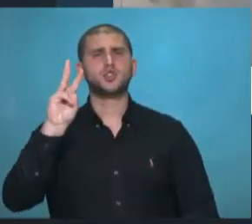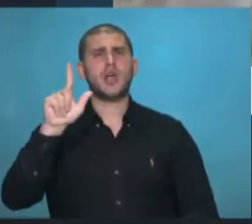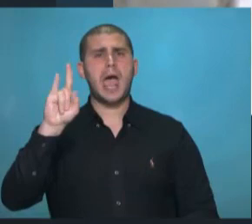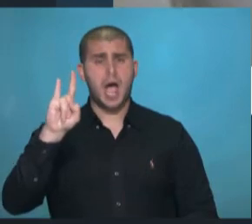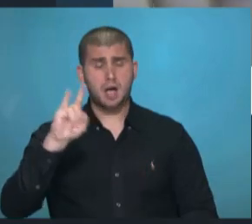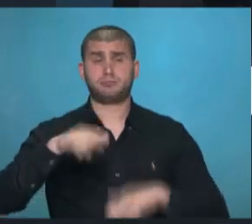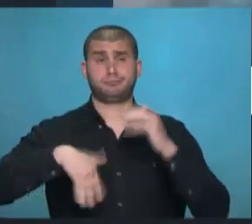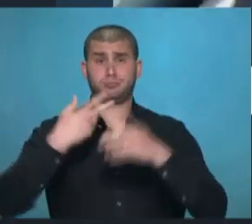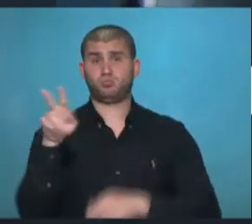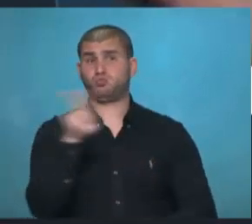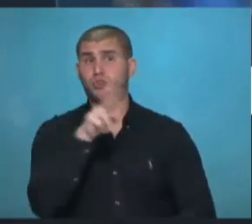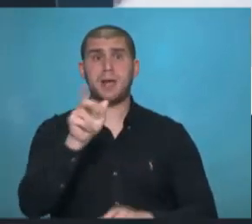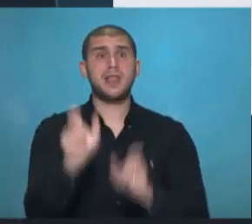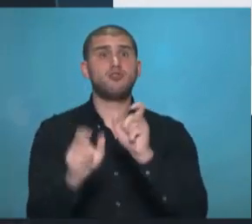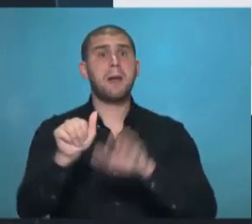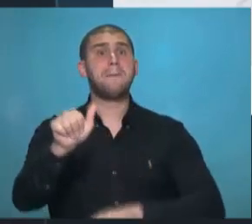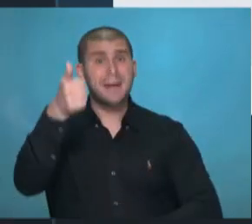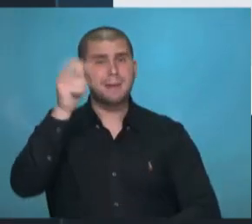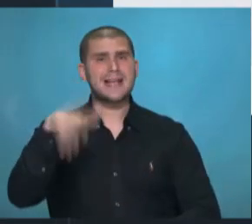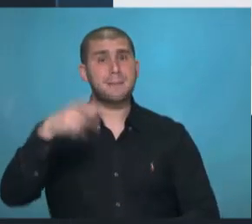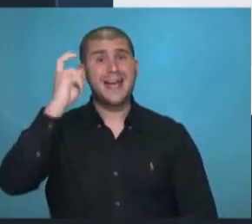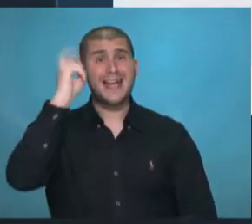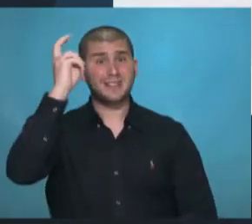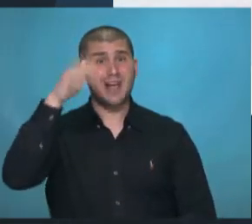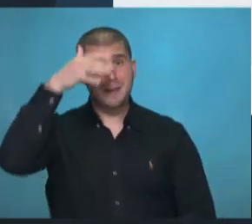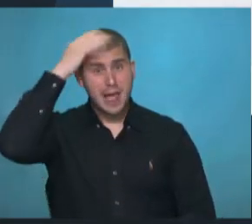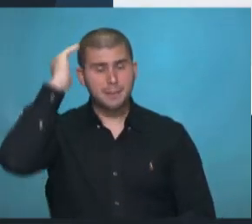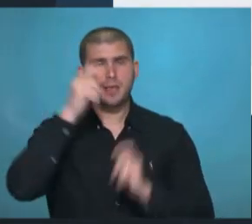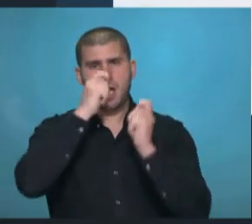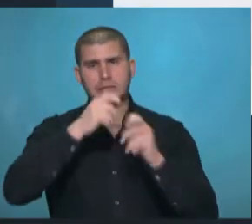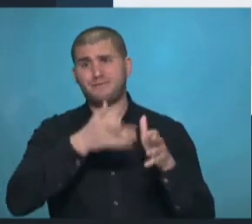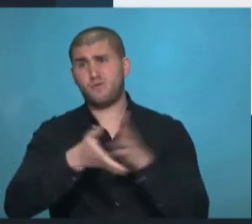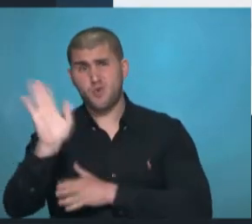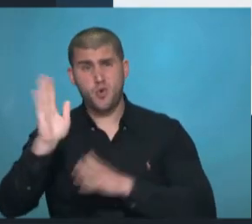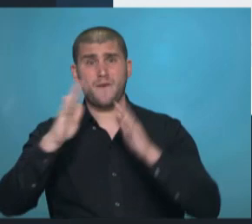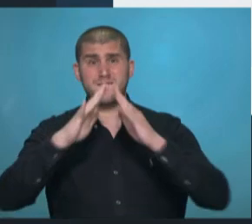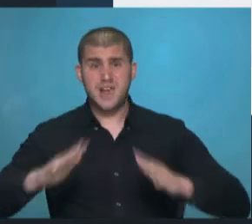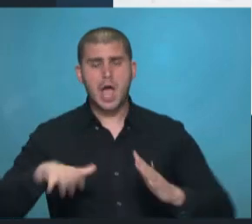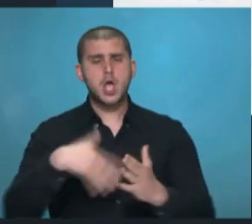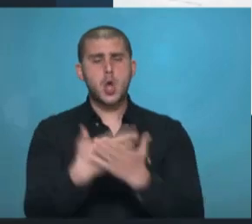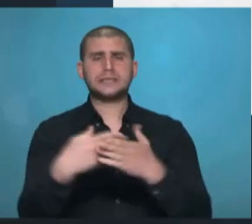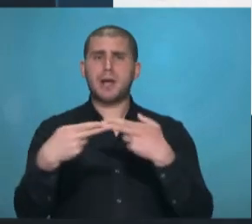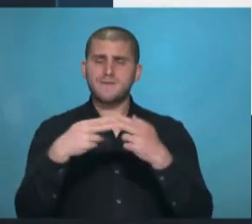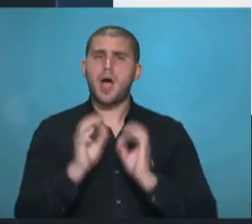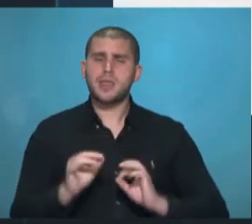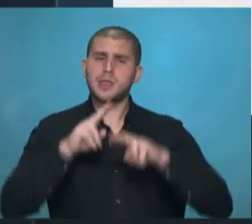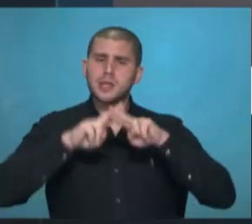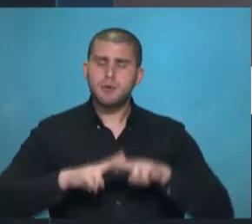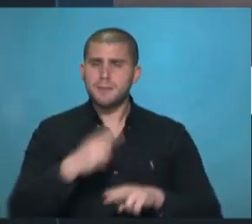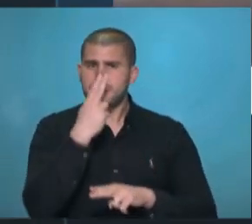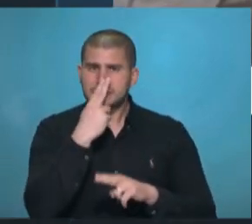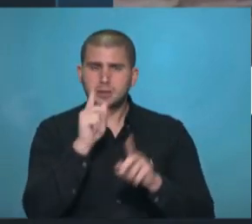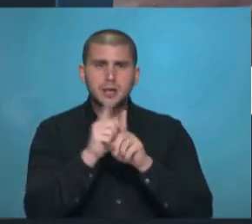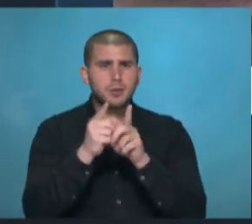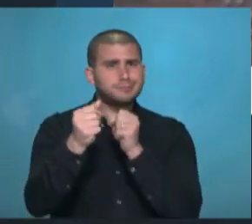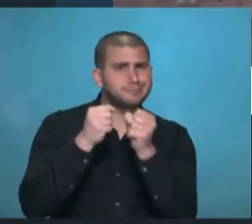ואחרי ששני האישים הבכירים הללו, גם גנץ וגם לפיד, עזבו את הווילה הזאת, אז יועציהם הקרובים עוד נשארו כאן בניסיון להגיע